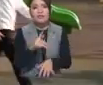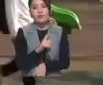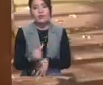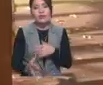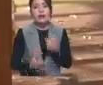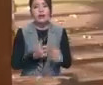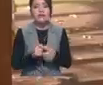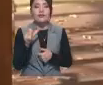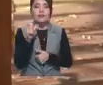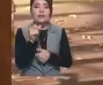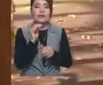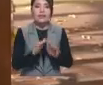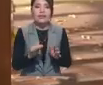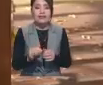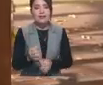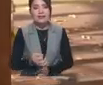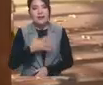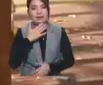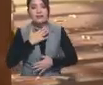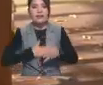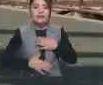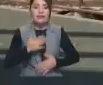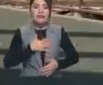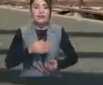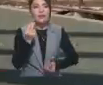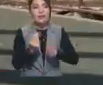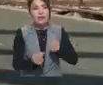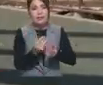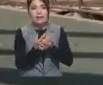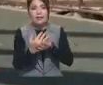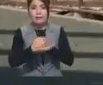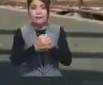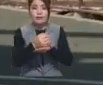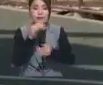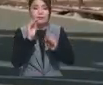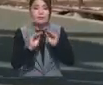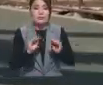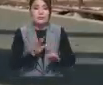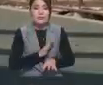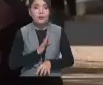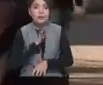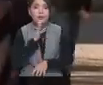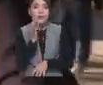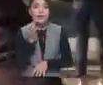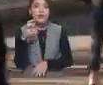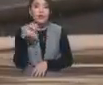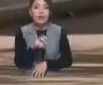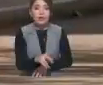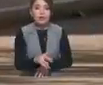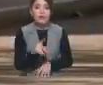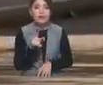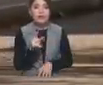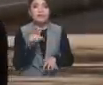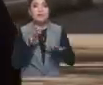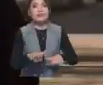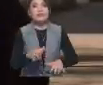особенно юных. Новые качели, горки, карусели появились в десятках дворов. Утро в семье Иркибулана Смаилова теперь начинается именно с